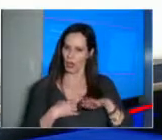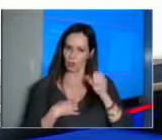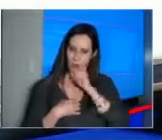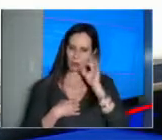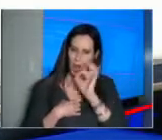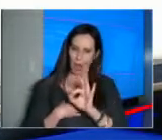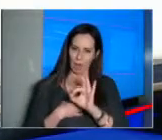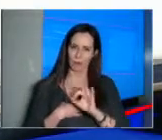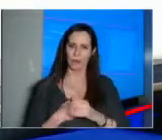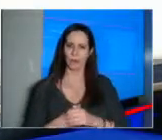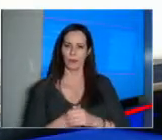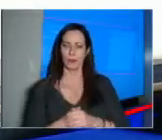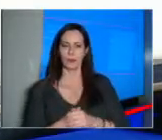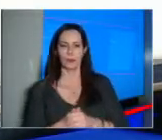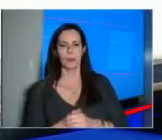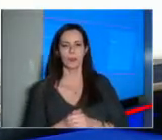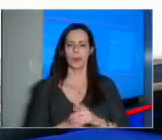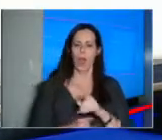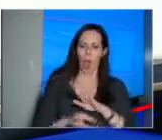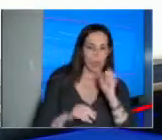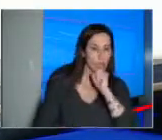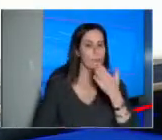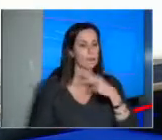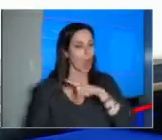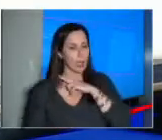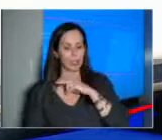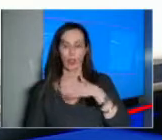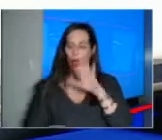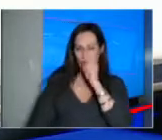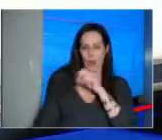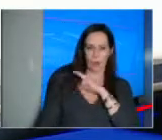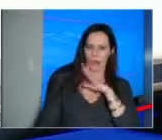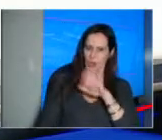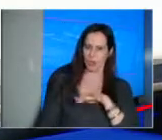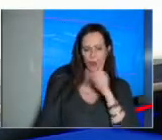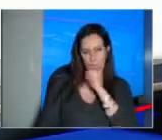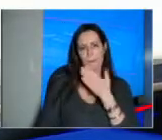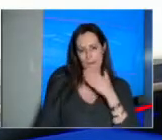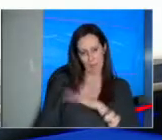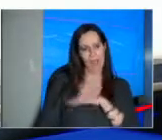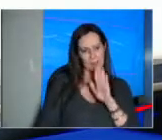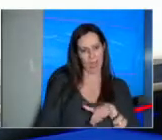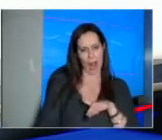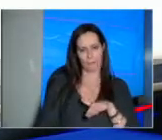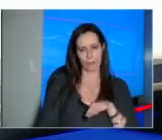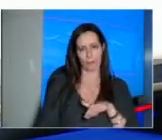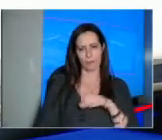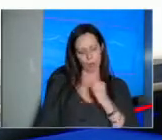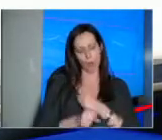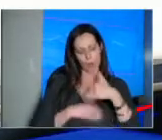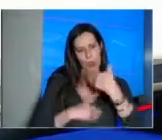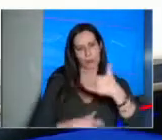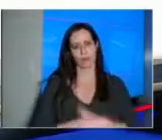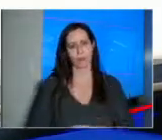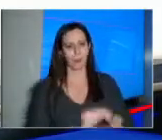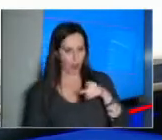שלכם. עברית או אנגלית? לא שאלתי. אז בעיקרון באנגלית, אבל יש גם חומרים בעברית נרקמים להם לעתיד.